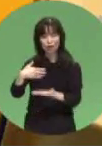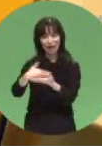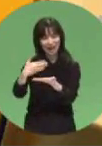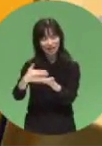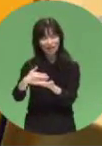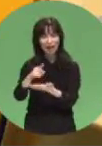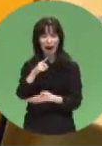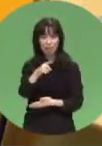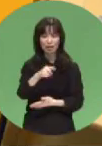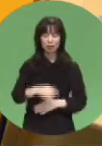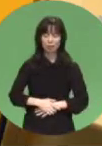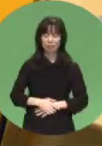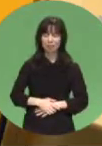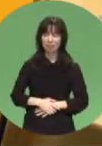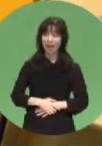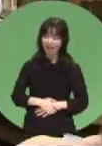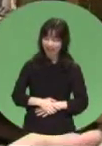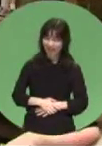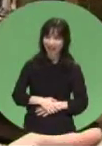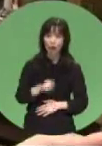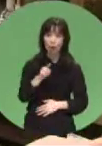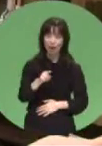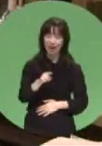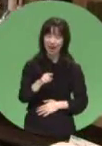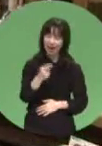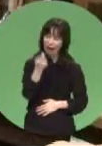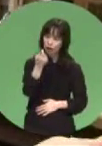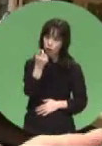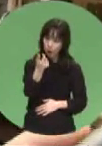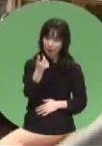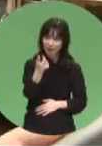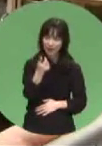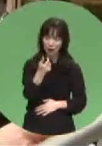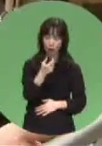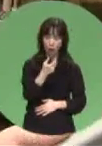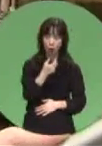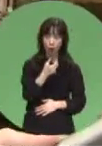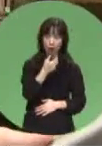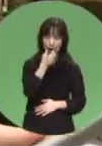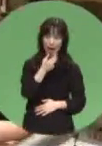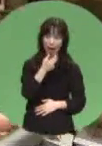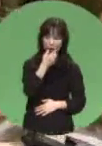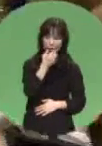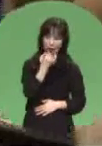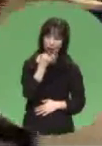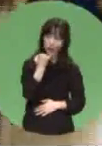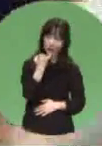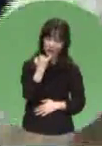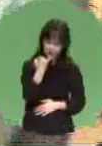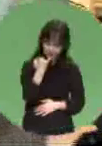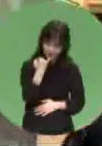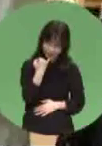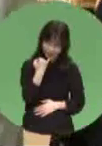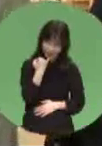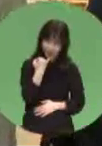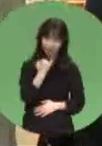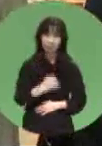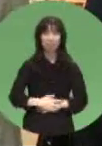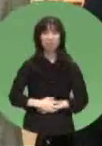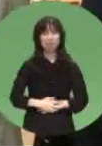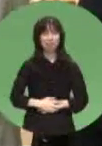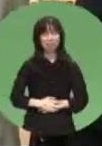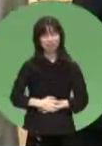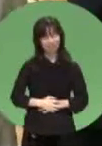い、 それってちなみにちょっとだけとか食べさせてもらえたりとかはできないよね？ そ